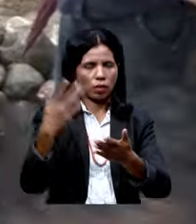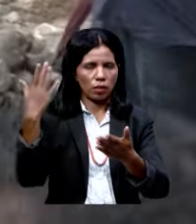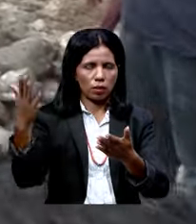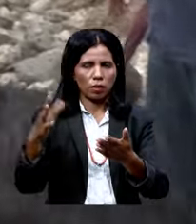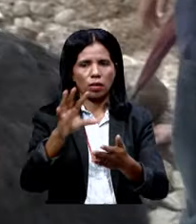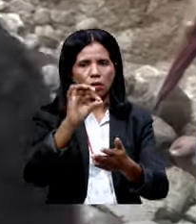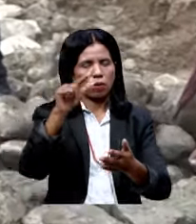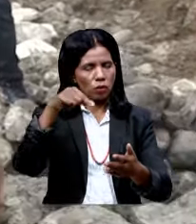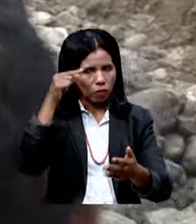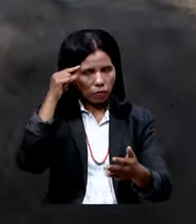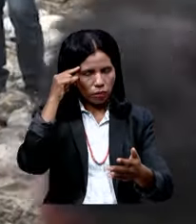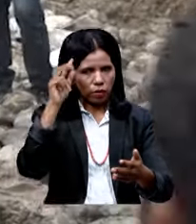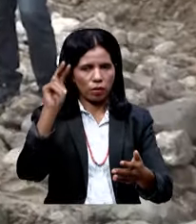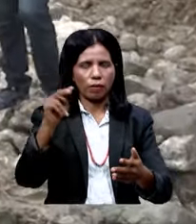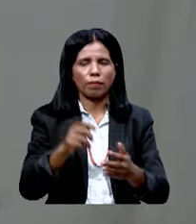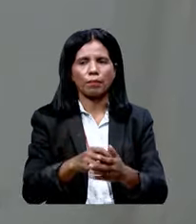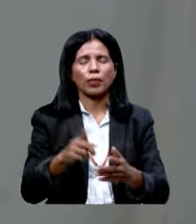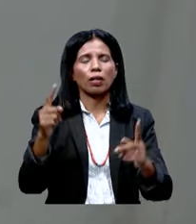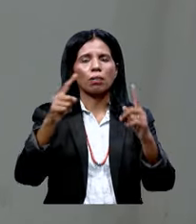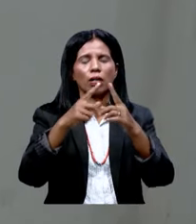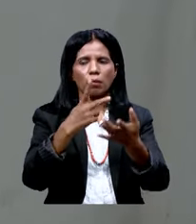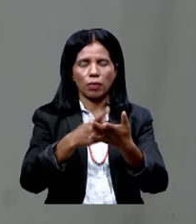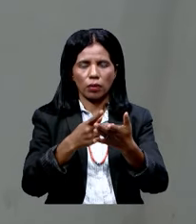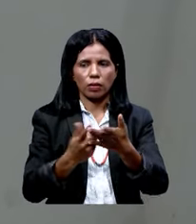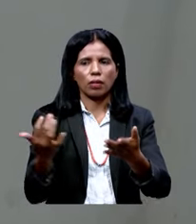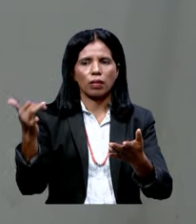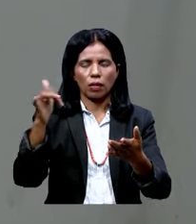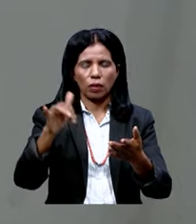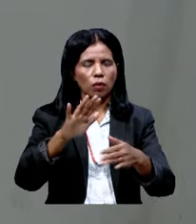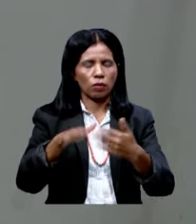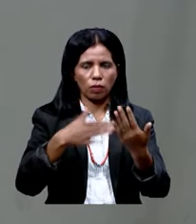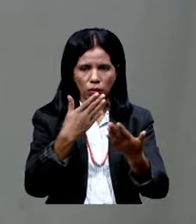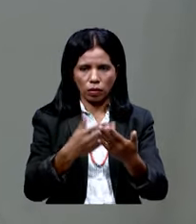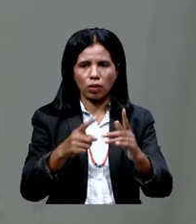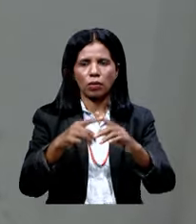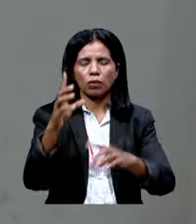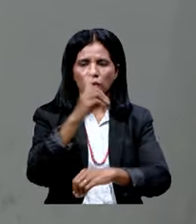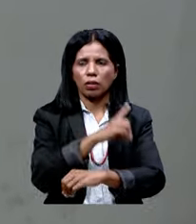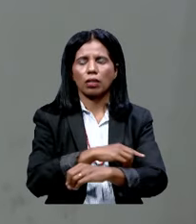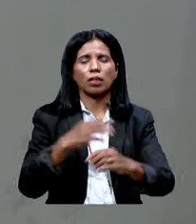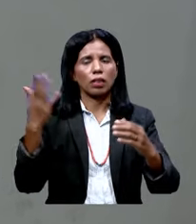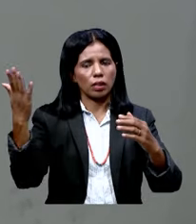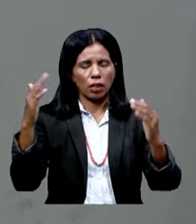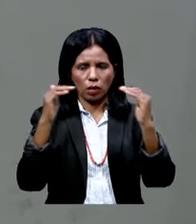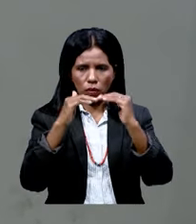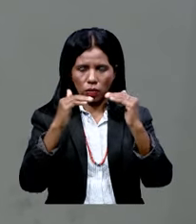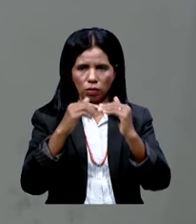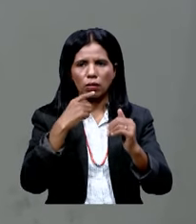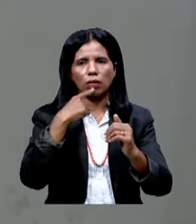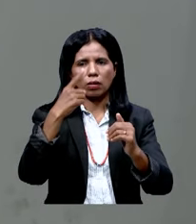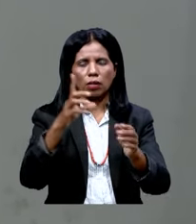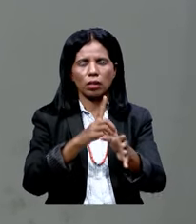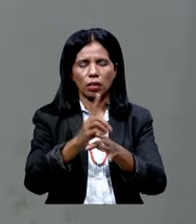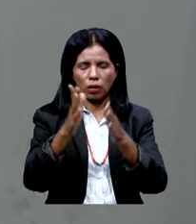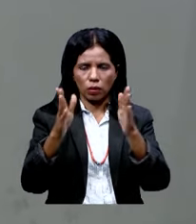nono governo ni laran. Ba projeto se neve claro total oin ya encontro a tete tiana ba diretor companhia